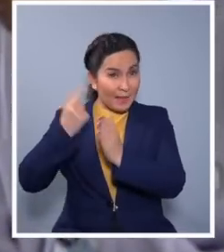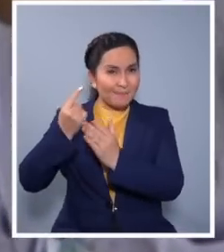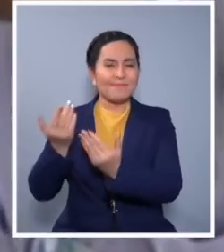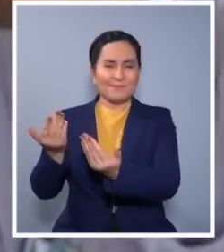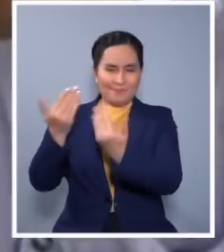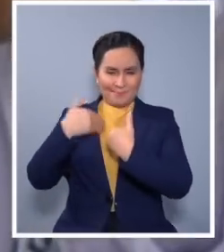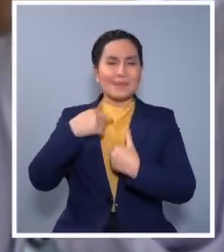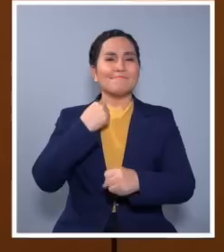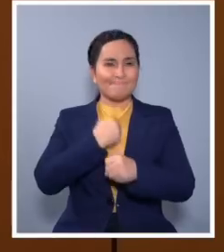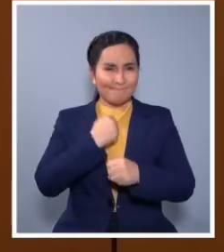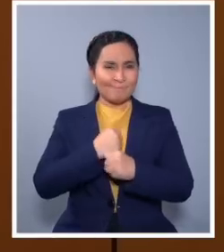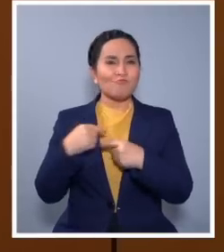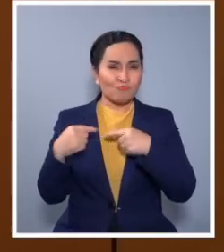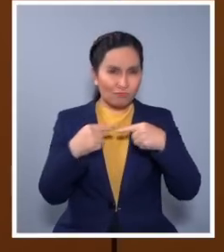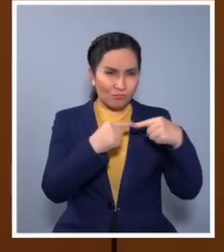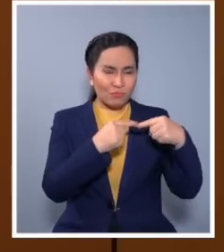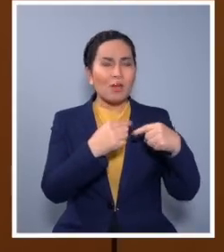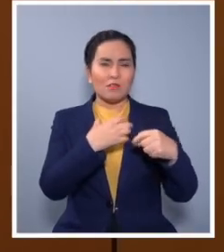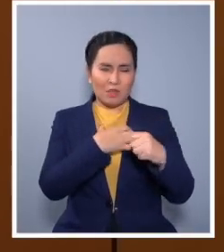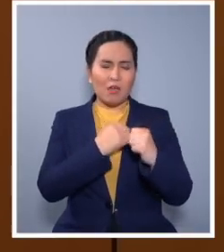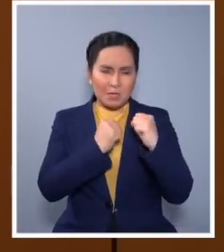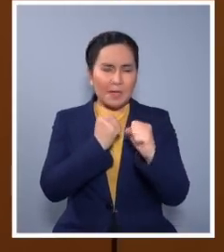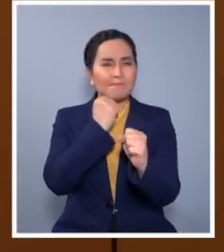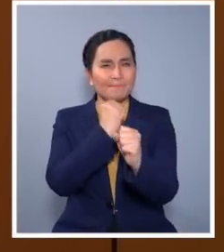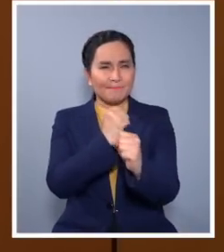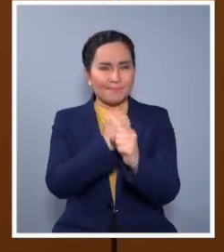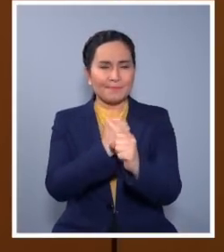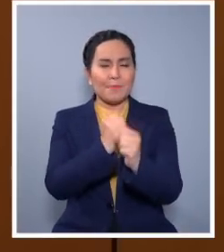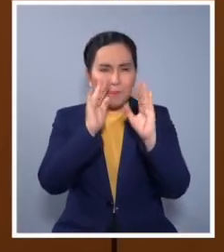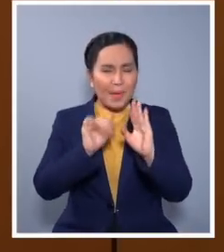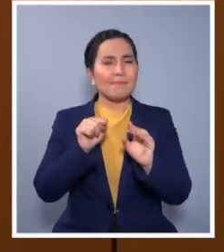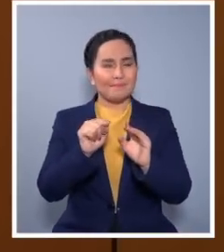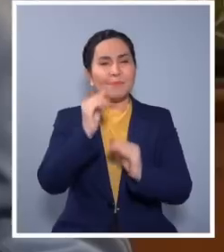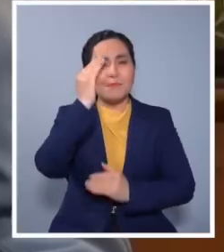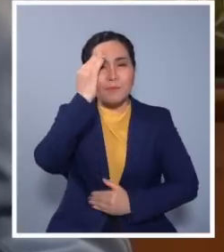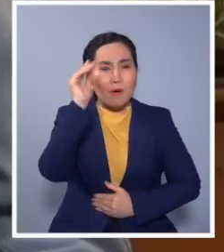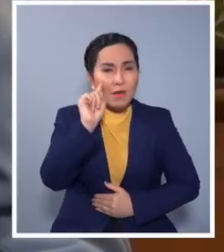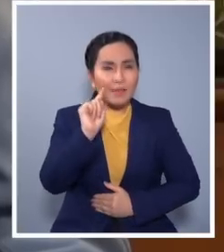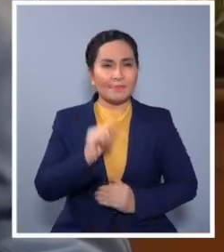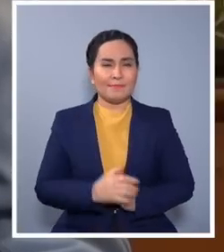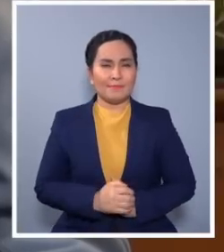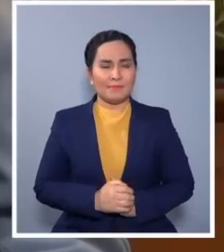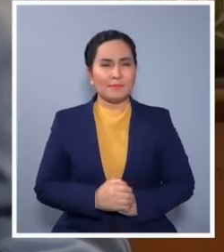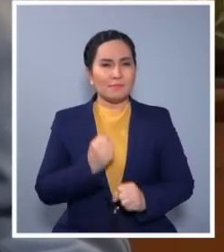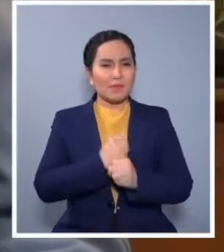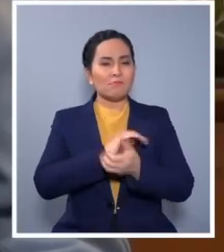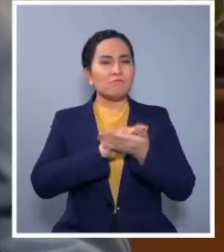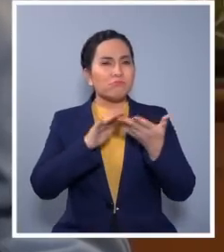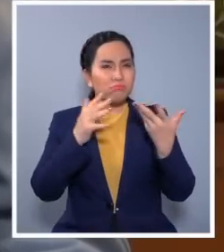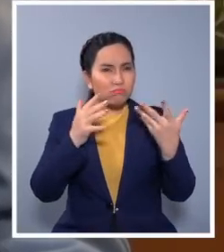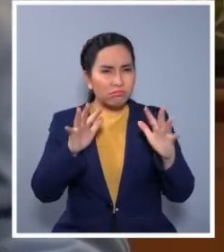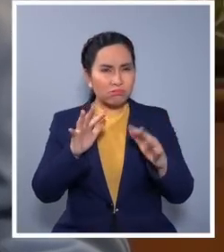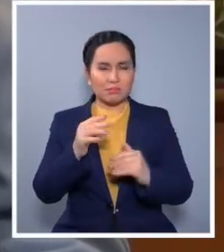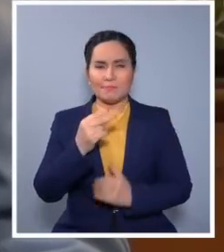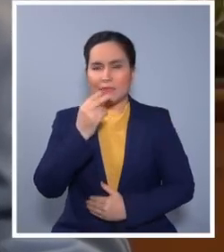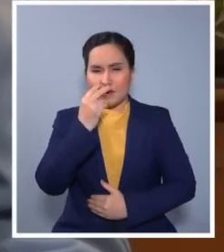ราได้รับมาแล้วก็พยายามจะทำเพราะว่าเมื่อทำแล้วเราก็เ